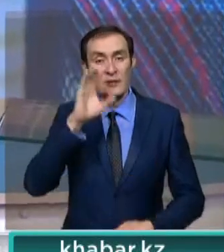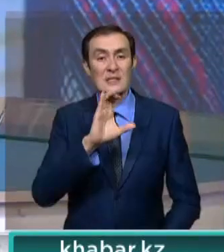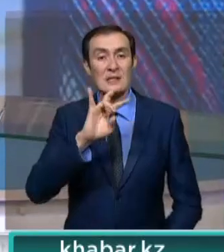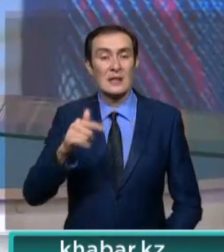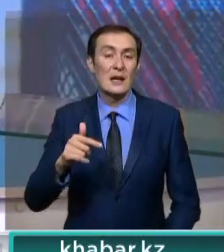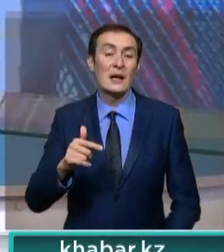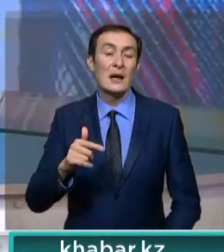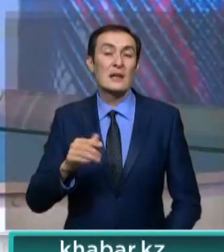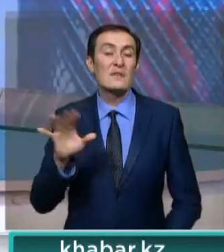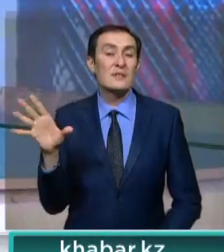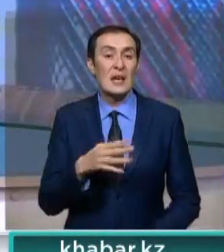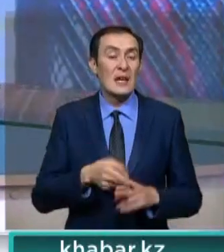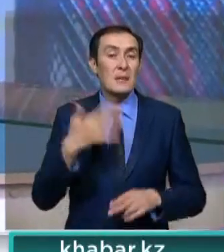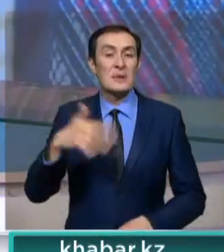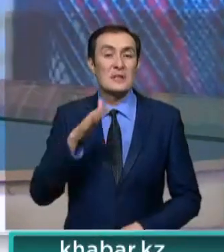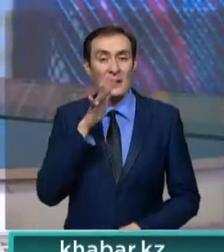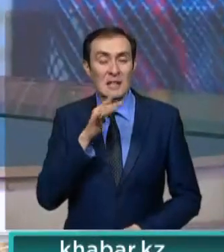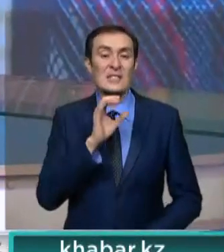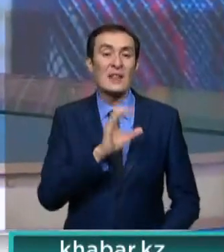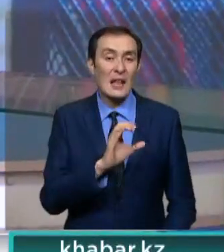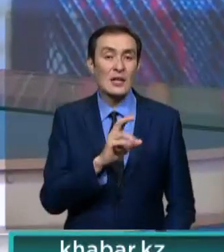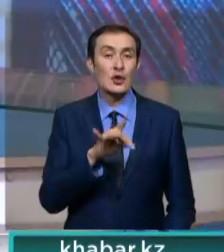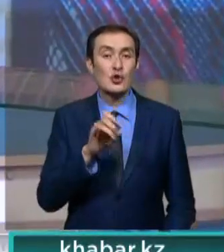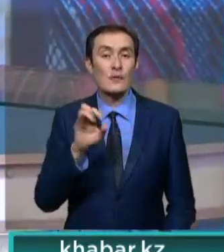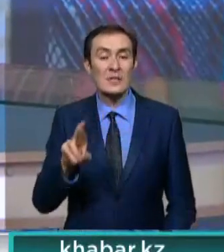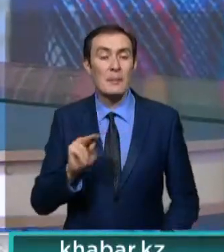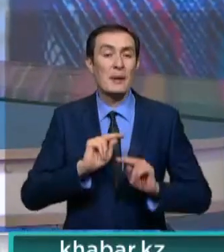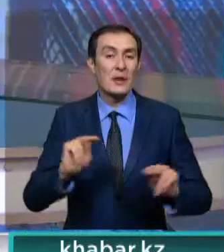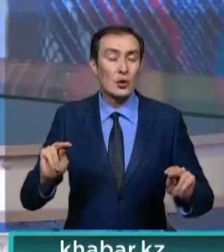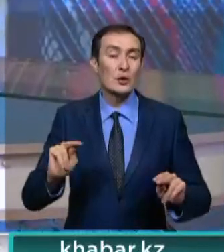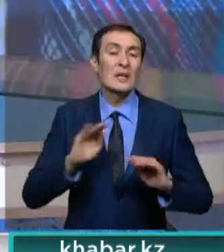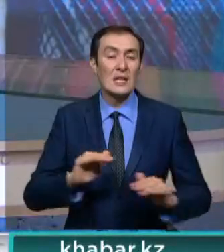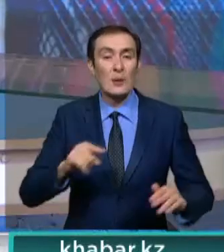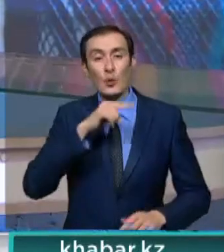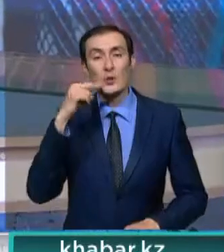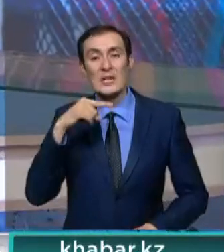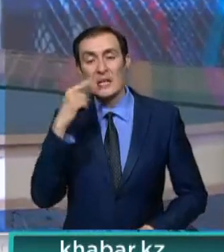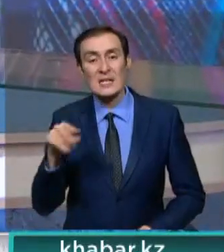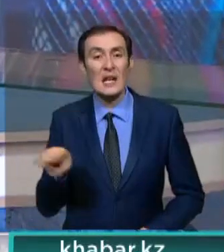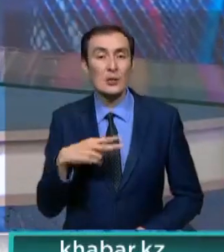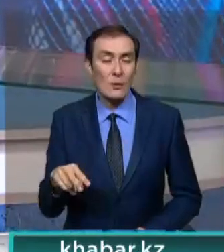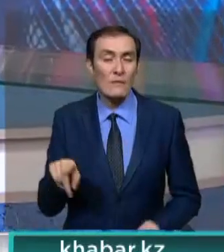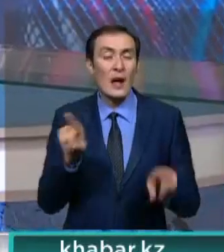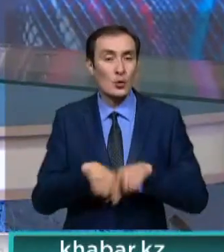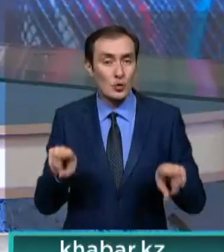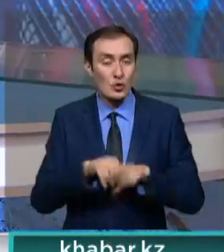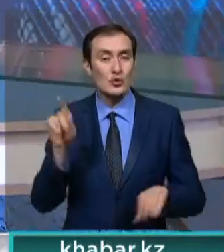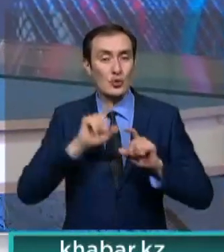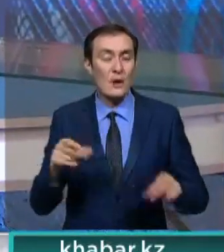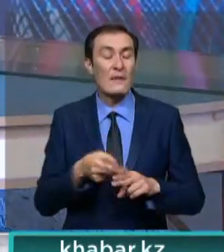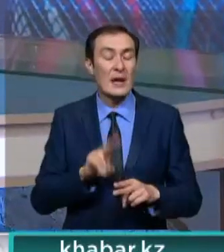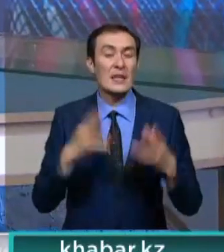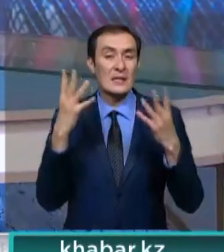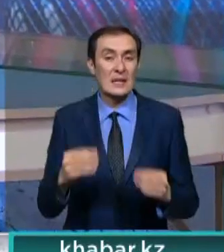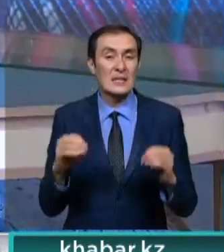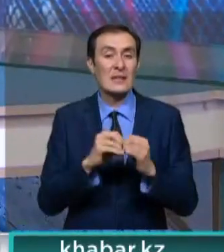СНГ и Балтии. И все эти 50 лет Светлана Дроздовская преподает детям русский язык и литературу в одной и той же школе. Именно в этот